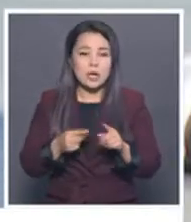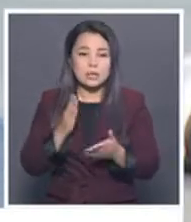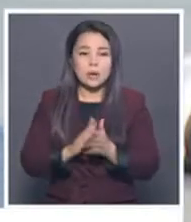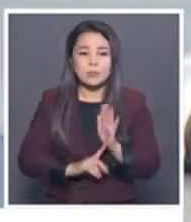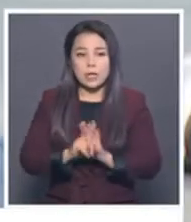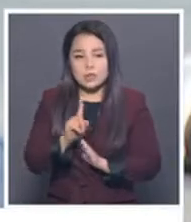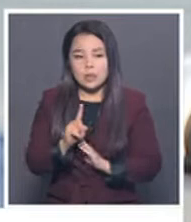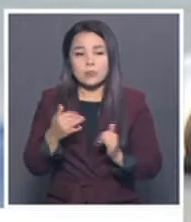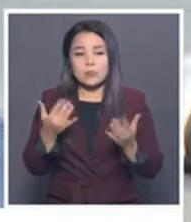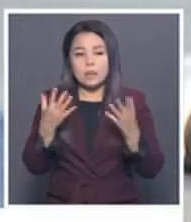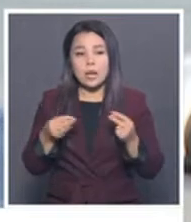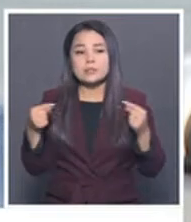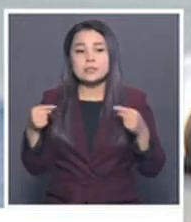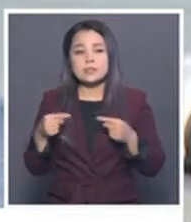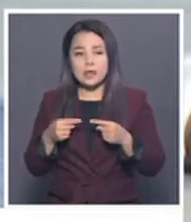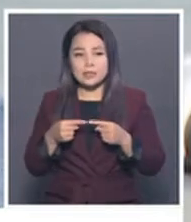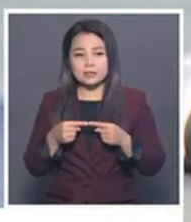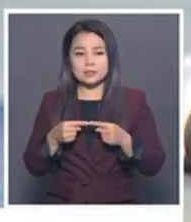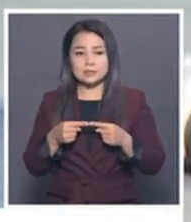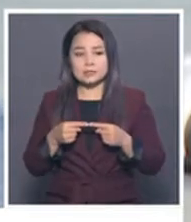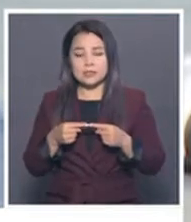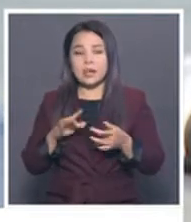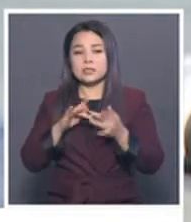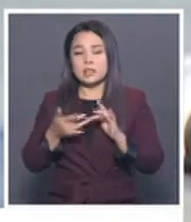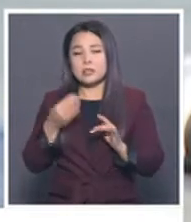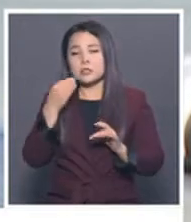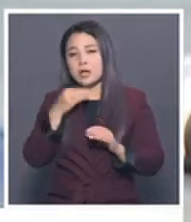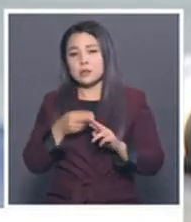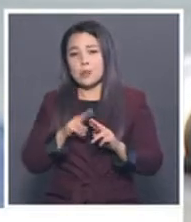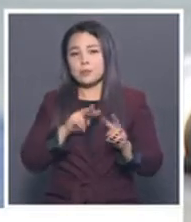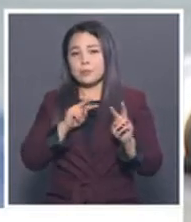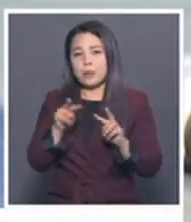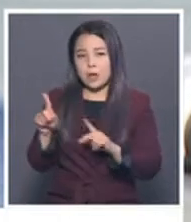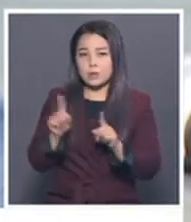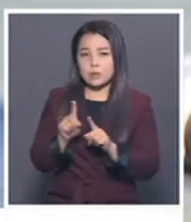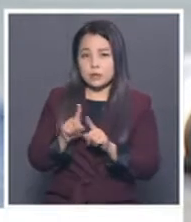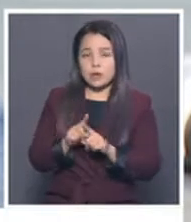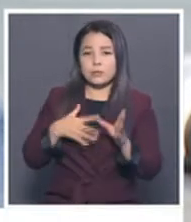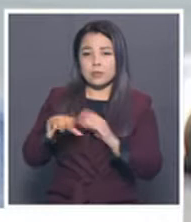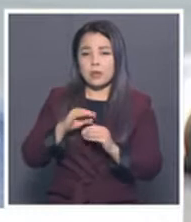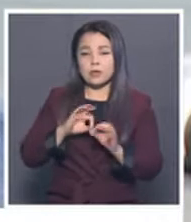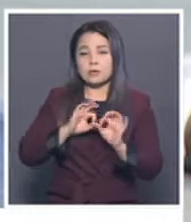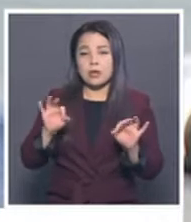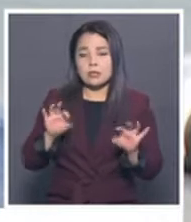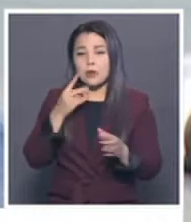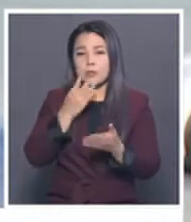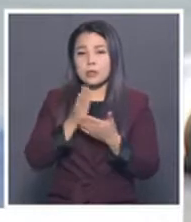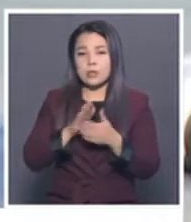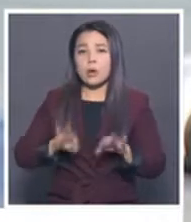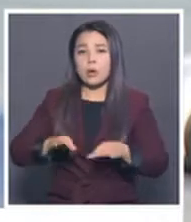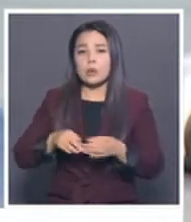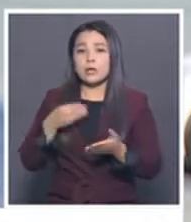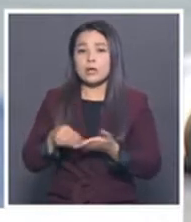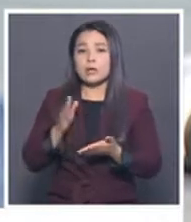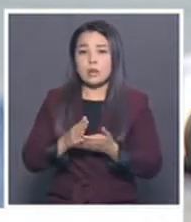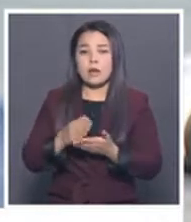таңда осы нақты интернет сапасын бақылау үшін Бұны айта кетуге жүрек, бұны біз көліктерді алғаннан кейін